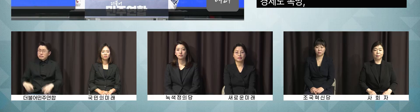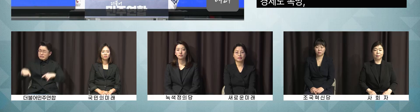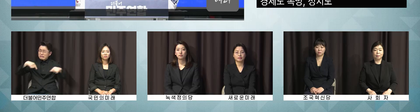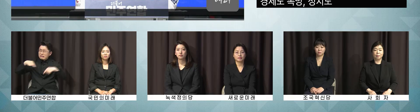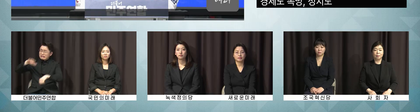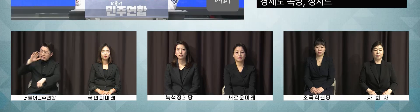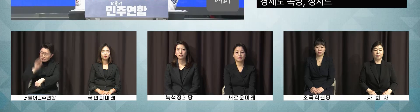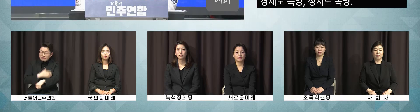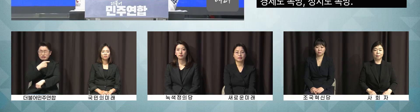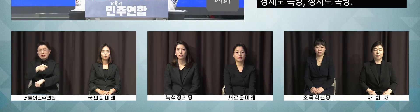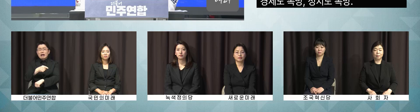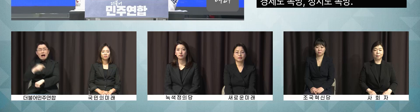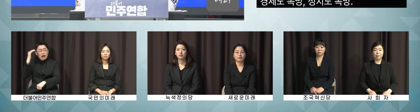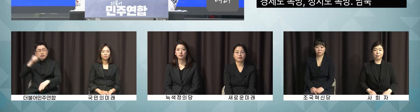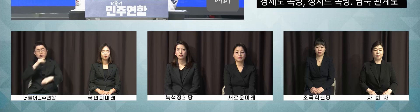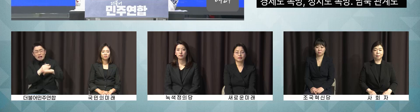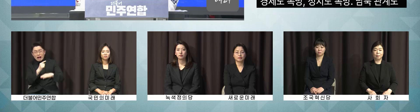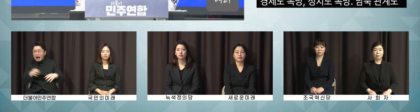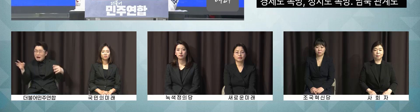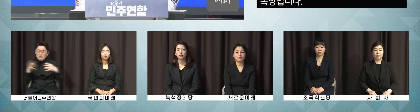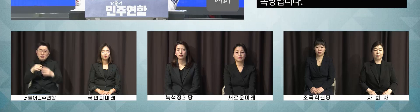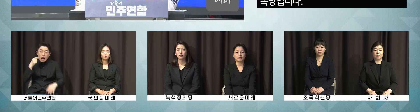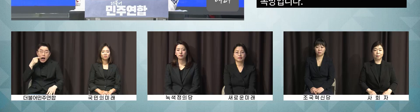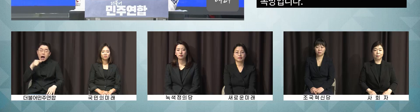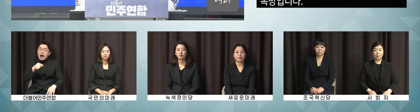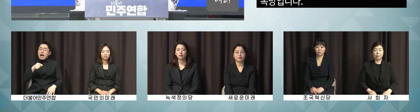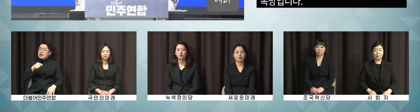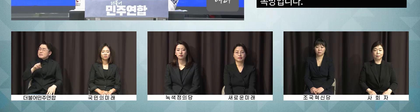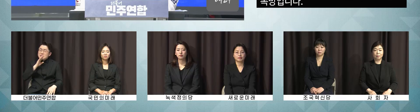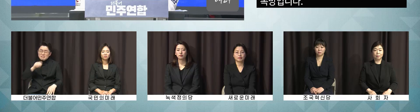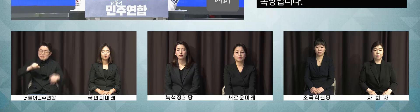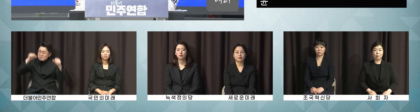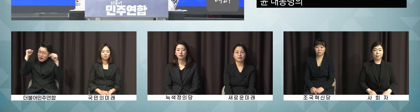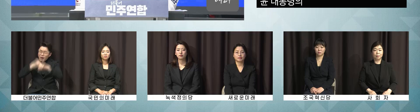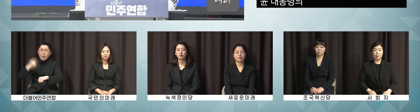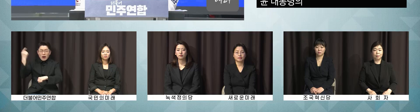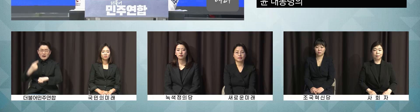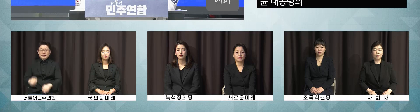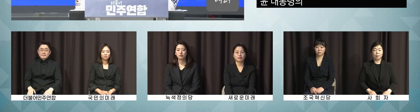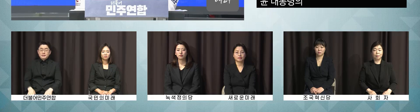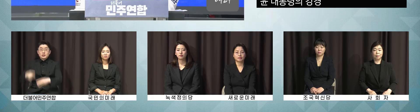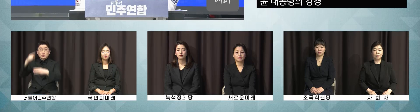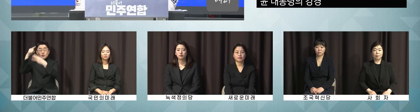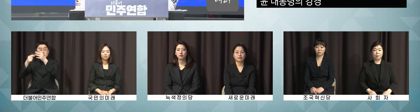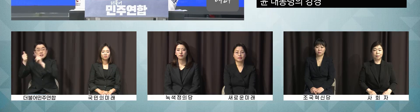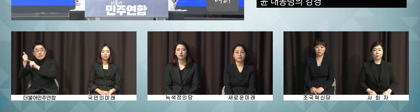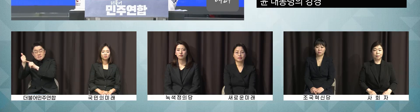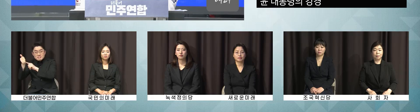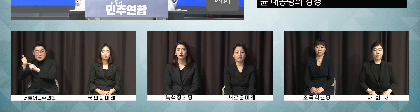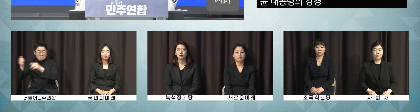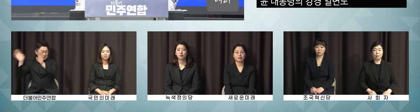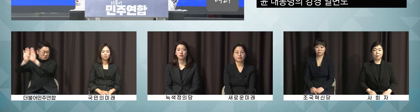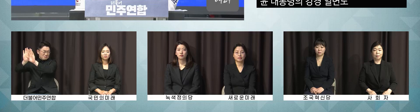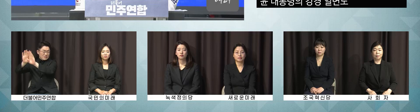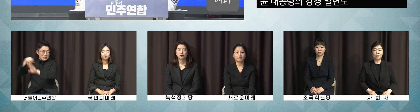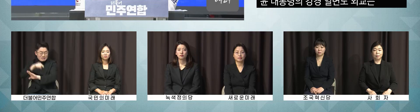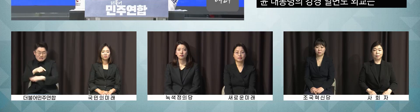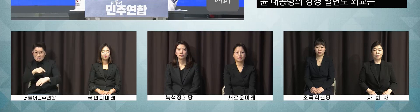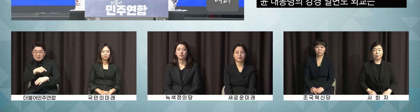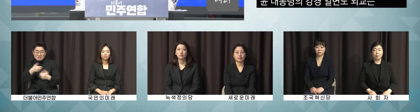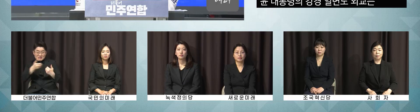폭망, 남북관계도 폭망입니다. 윤 대통령의 강경일변도 외교는 한중 한러